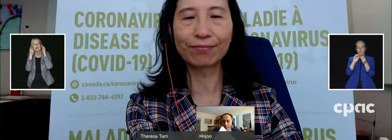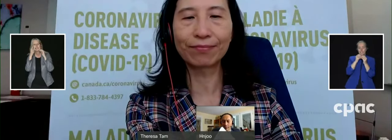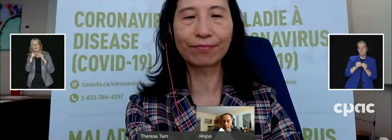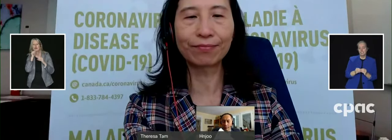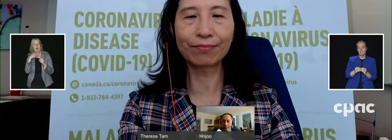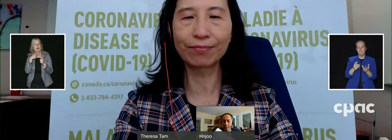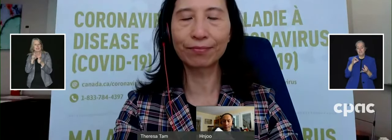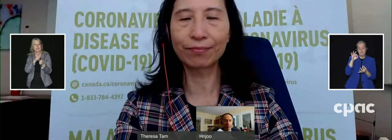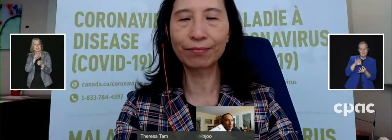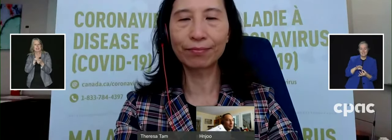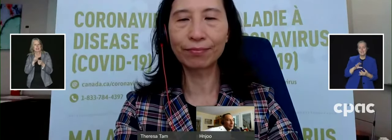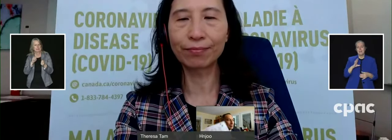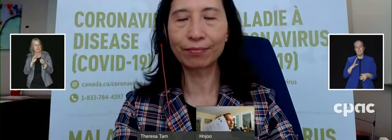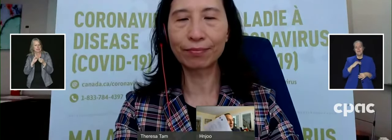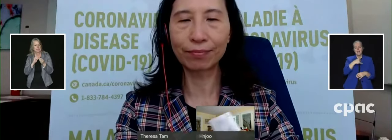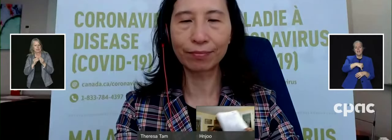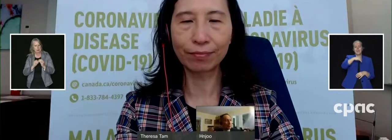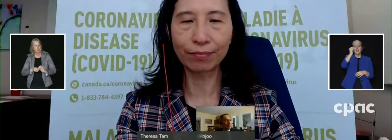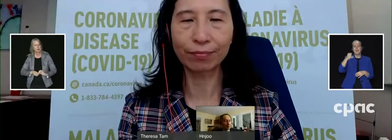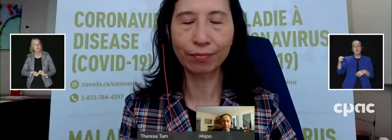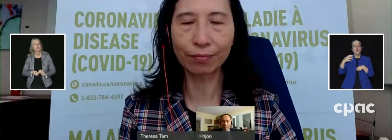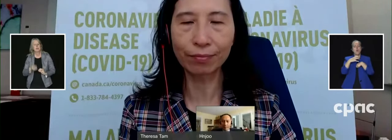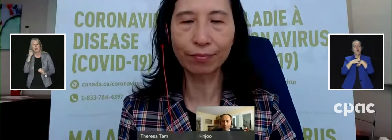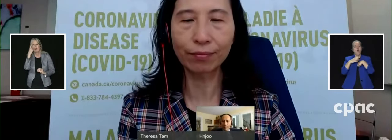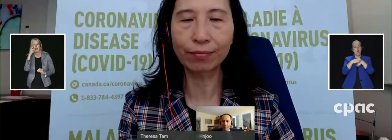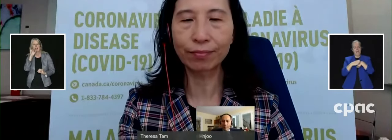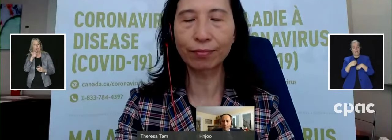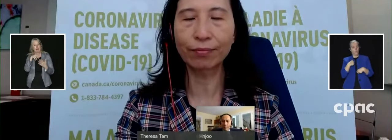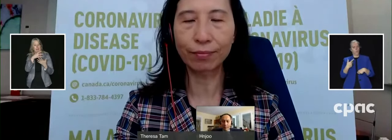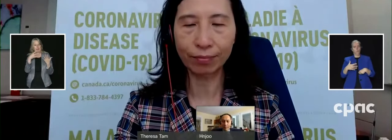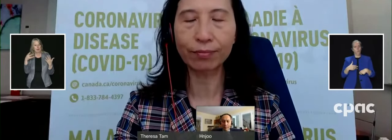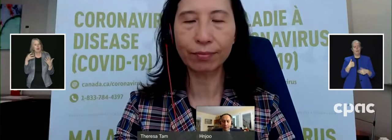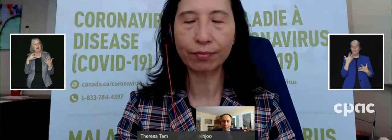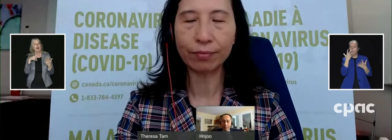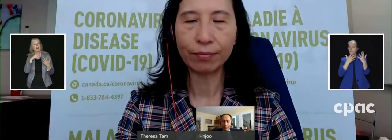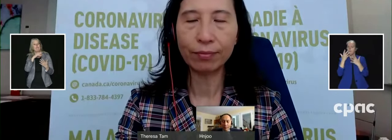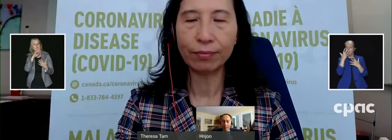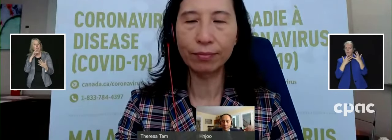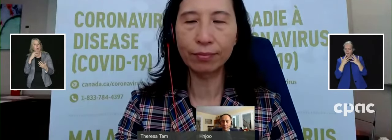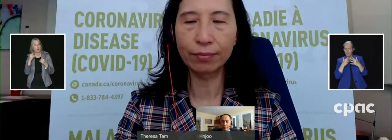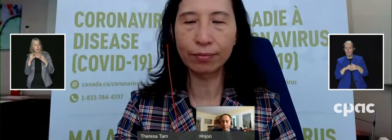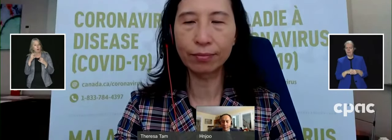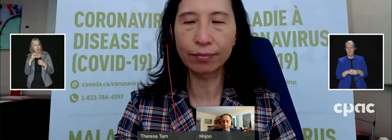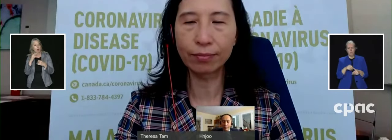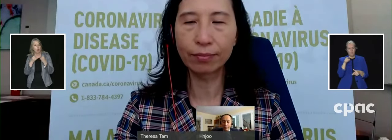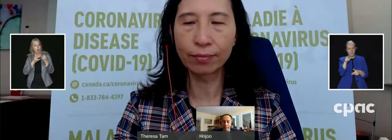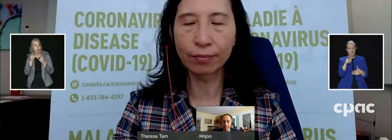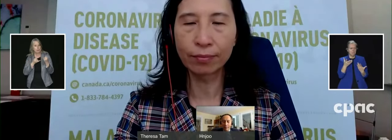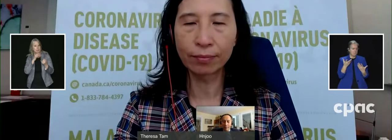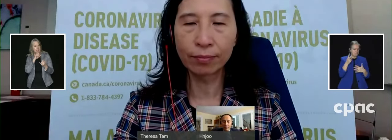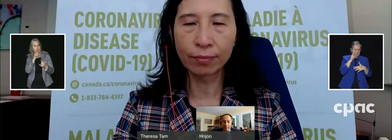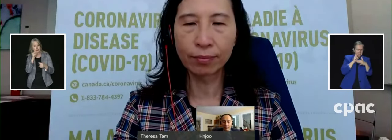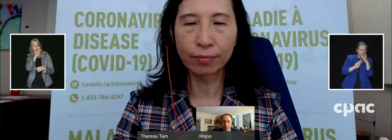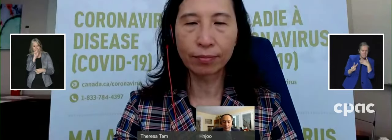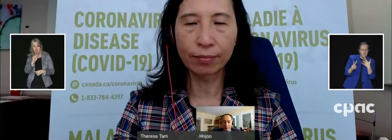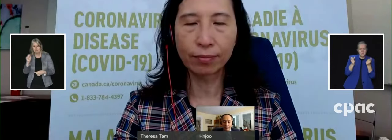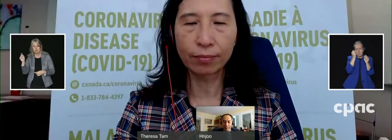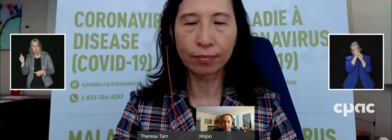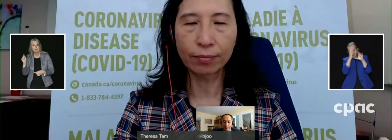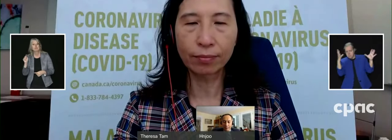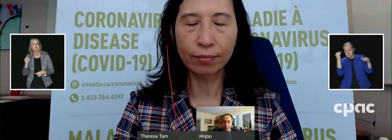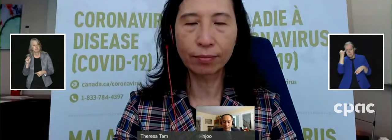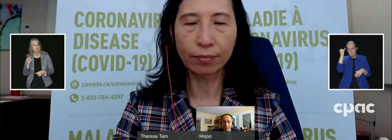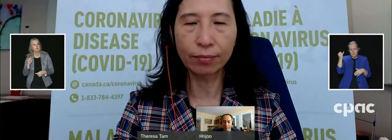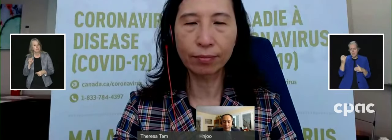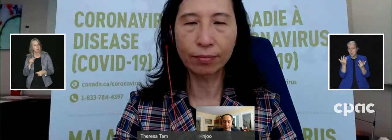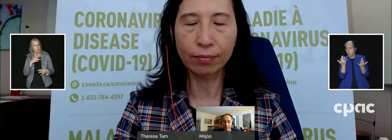mais quand même, là, la courbe orange, surtout, est très inquiétante. Je me demandais, avez-vous un estimé ou juste une idée en moyenne du nombre